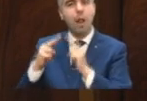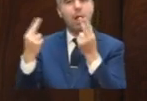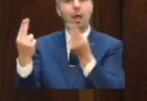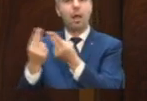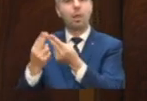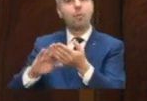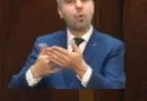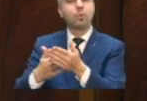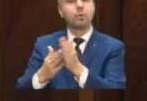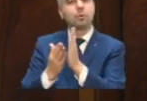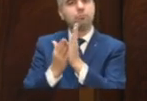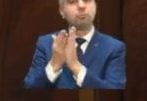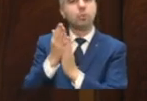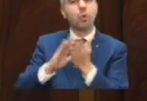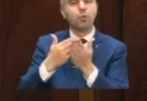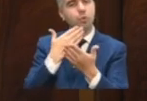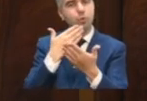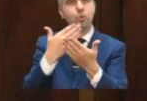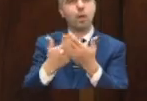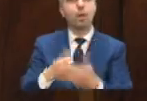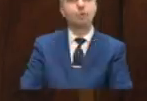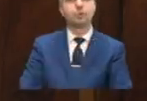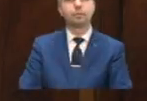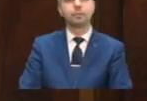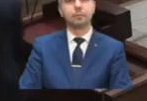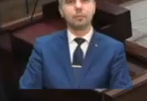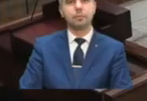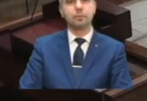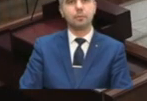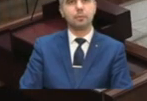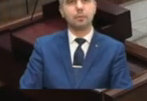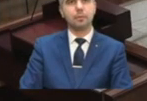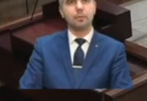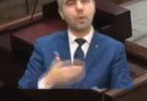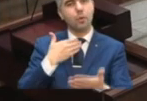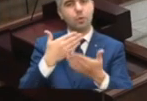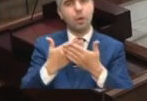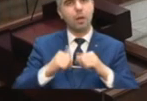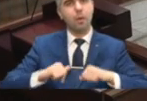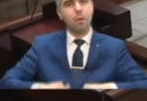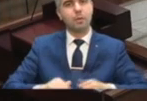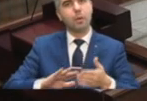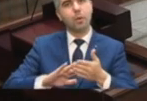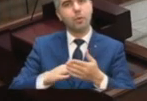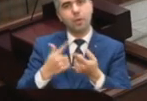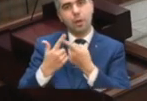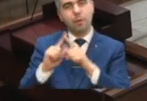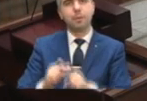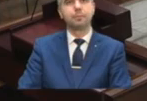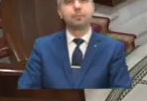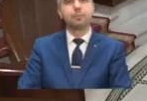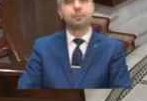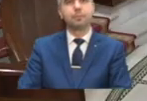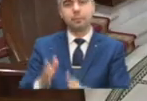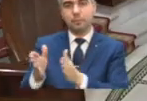نوصلوا لأن راه حتى واحد ما غادي يرحمنا. وشكرا. إذا شكرا السيد الوزير على حسن مساهمتكم